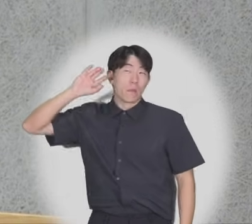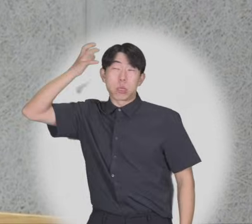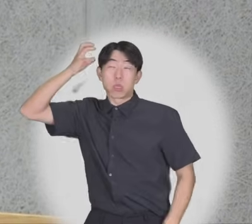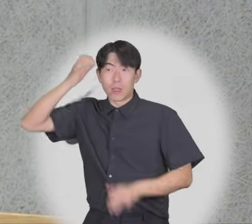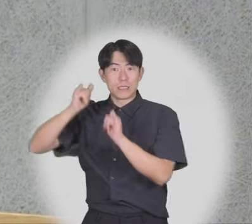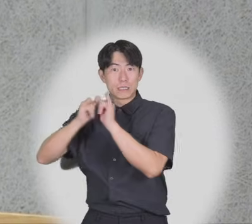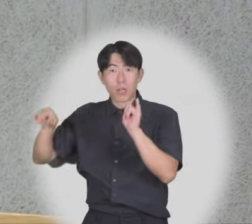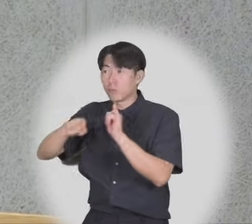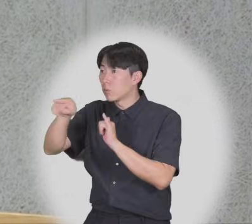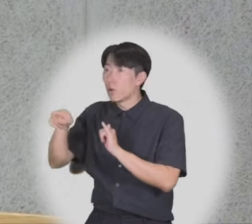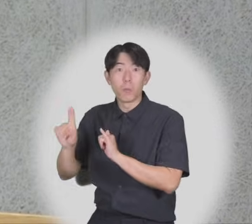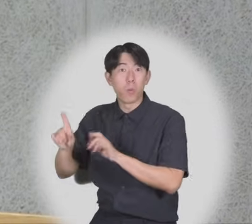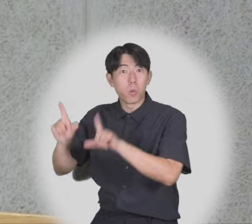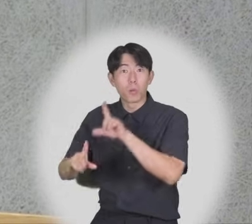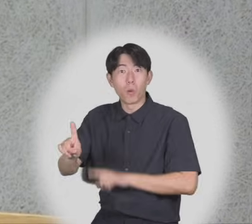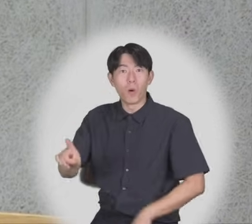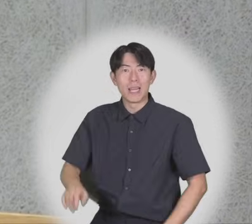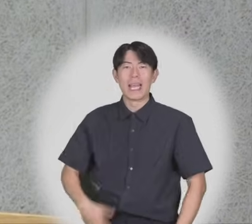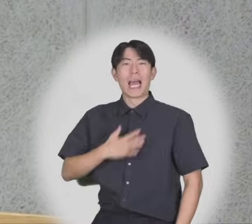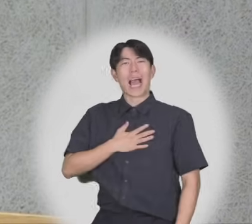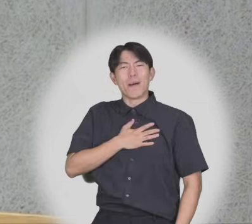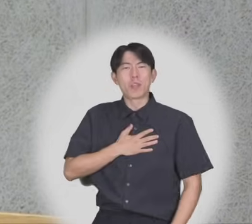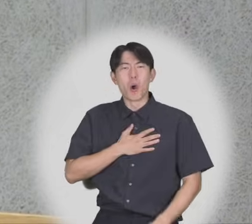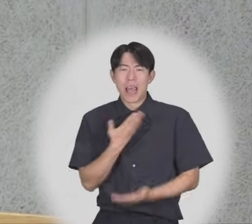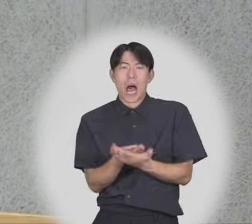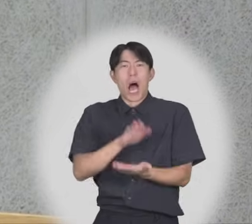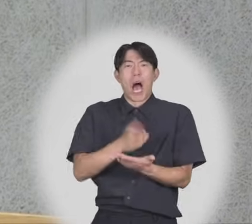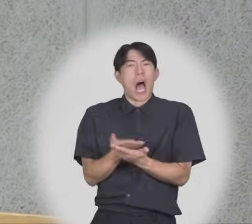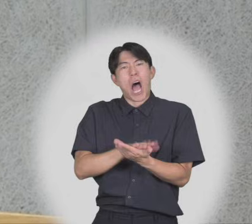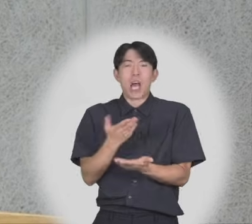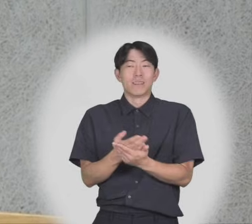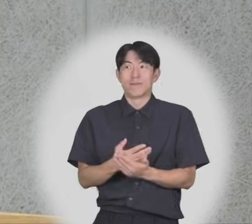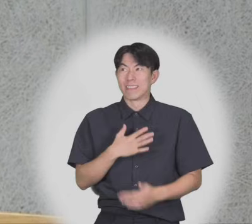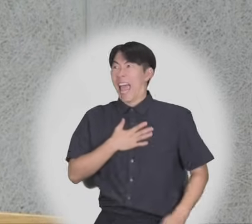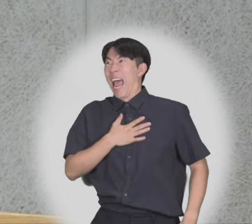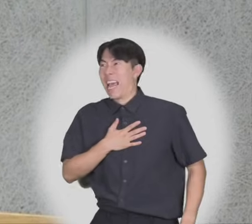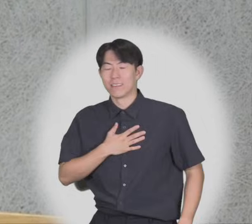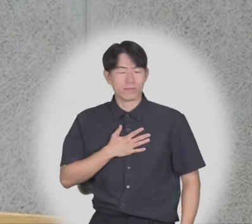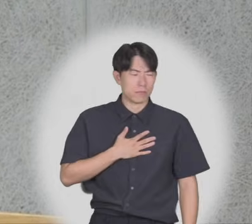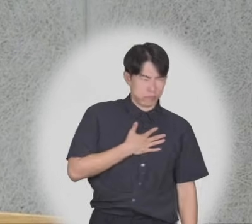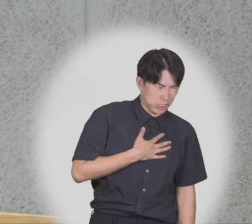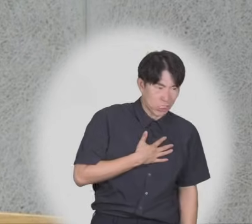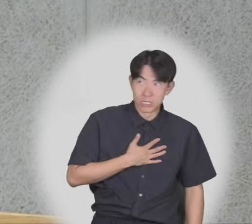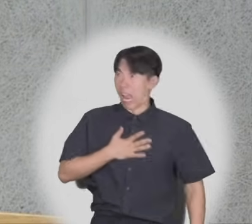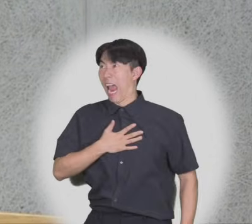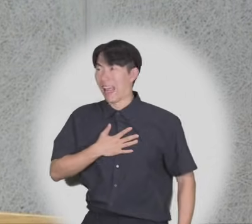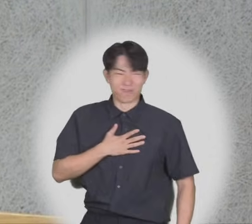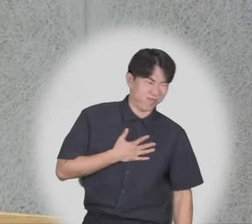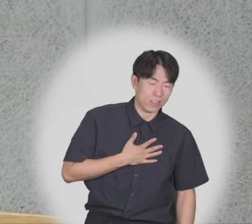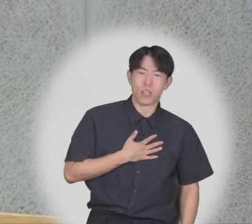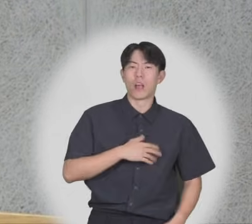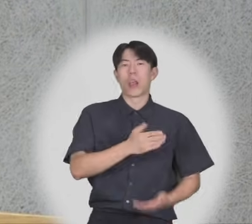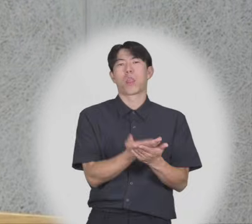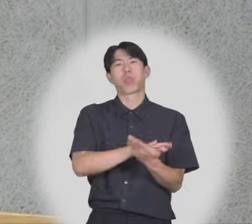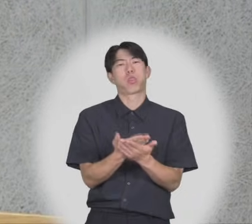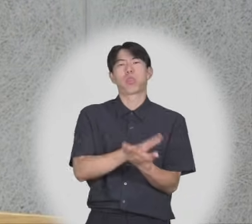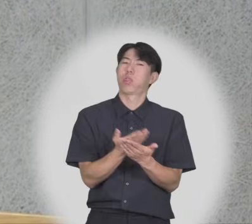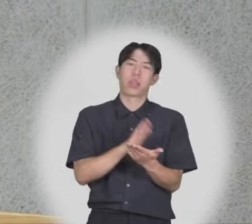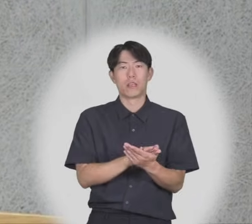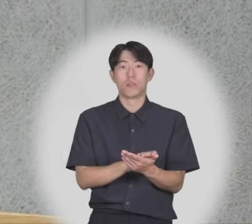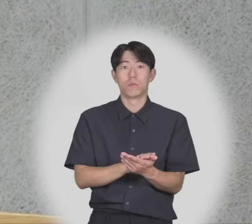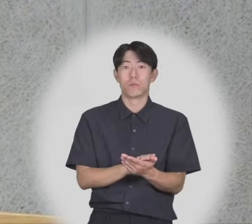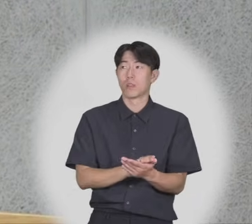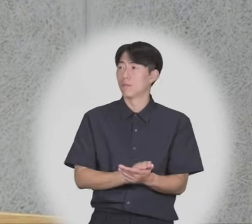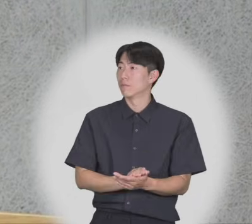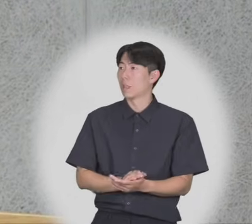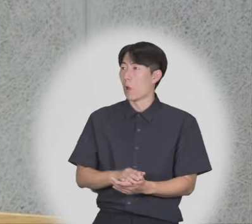뭐예요? 감정의 기복이 너무 심하다는 거죠. 혼자 막 웃어대. 아무도 안 웃는데 자기